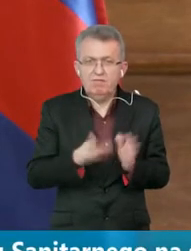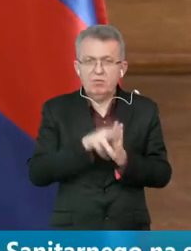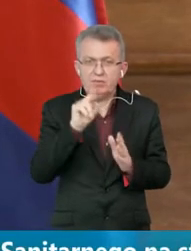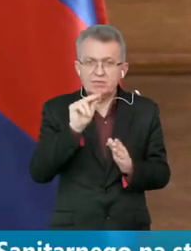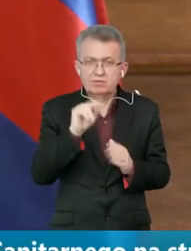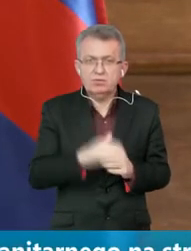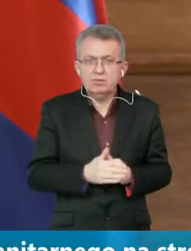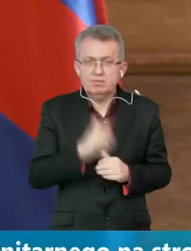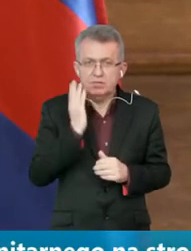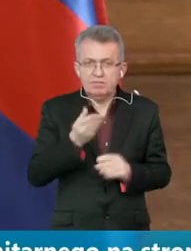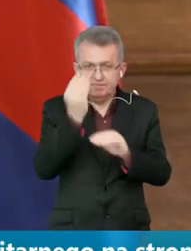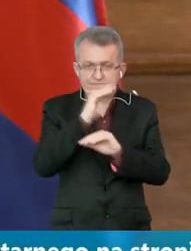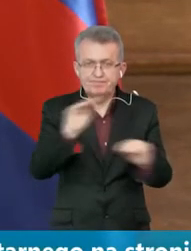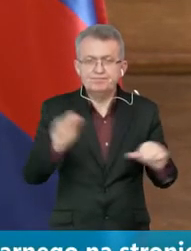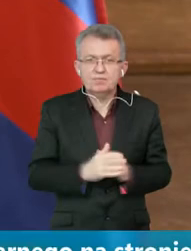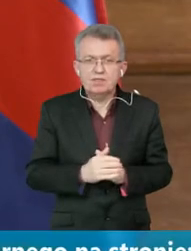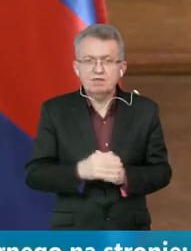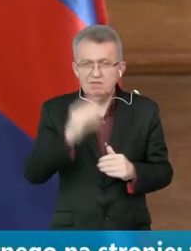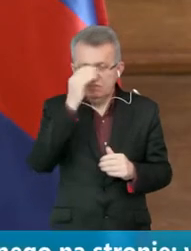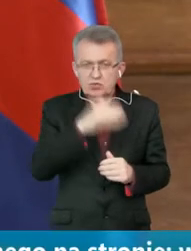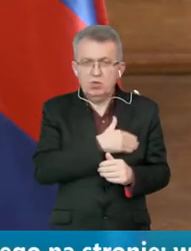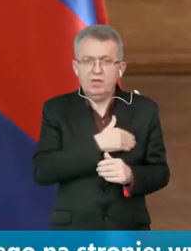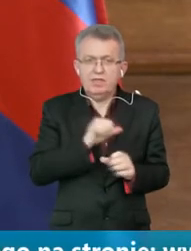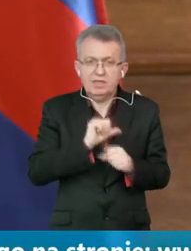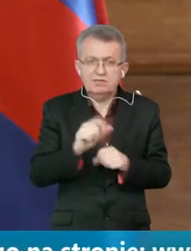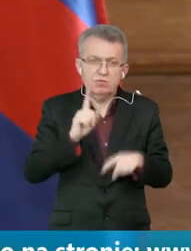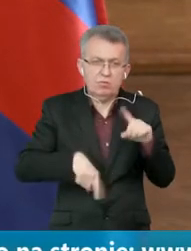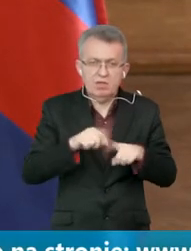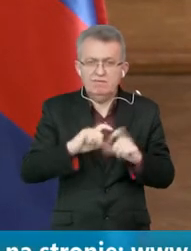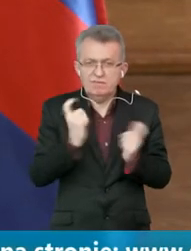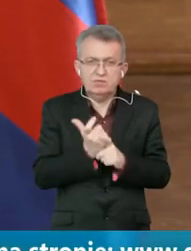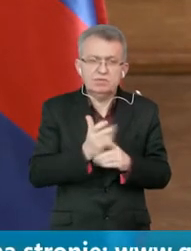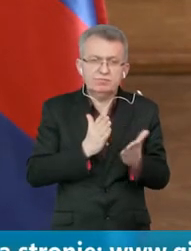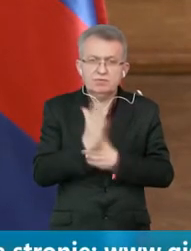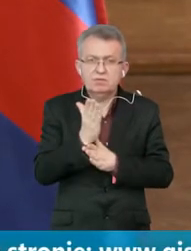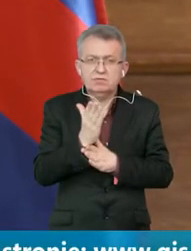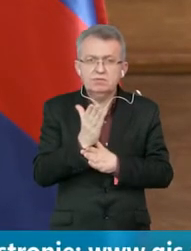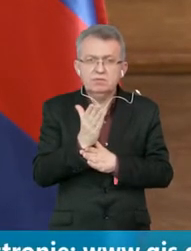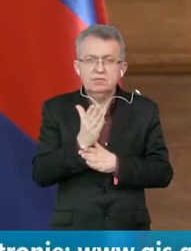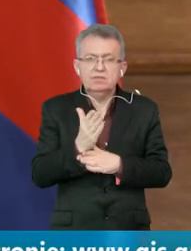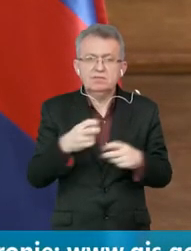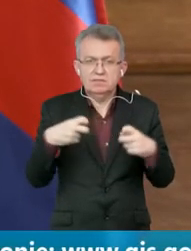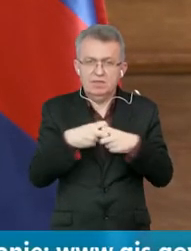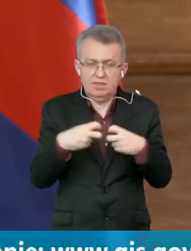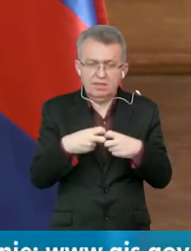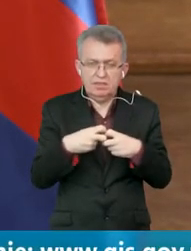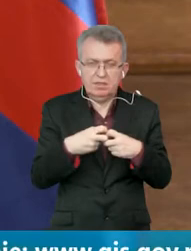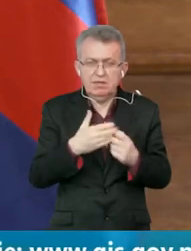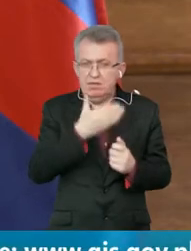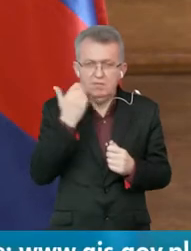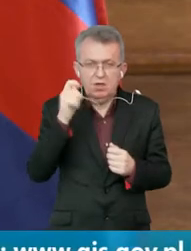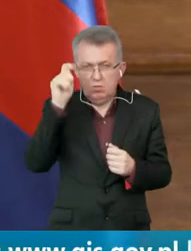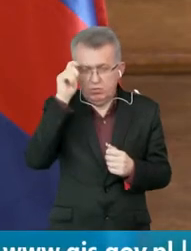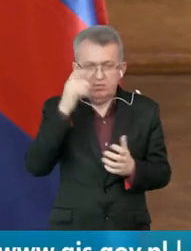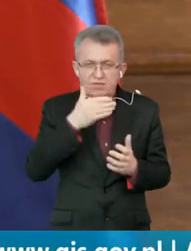poniedziałek udzielą. W szkołach sytuacja jest jasna, wszystkie lekcje odbywają się w sposób zdalny. Tutaj wątpliwości de